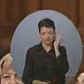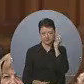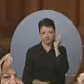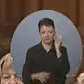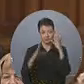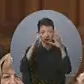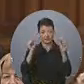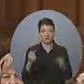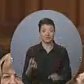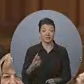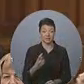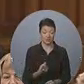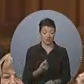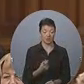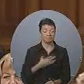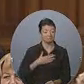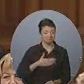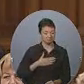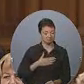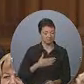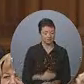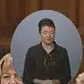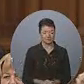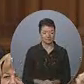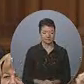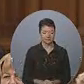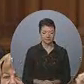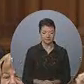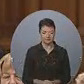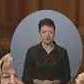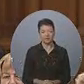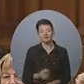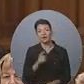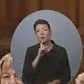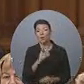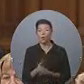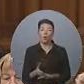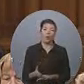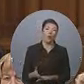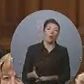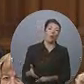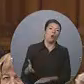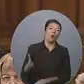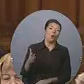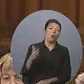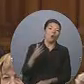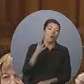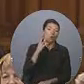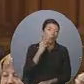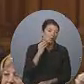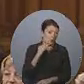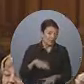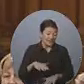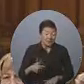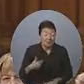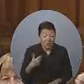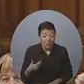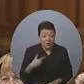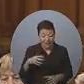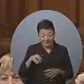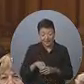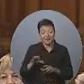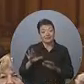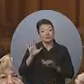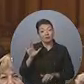de la membre, mais c'est un peu plus pré-mature à ce moment-là. Nous avons un étudier qui s'est en de prendre place sur la citizenship et l'immigration. Nous avons accepté,